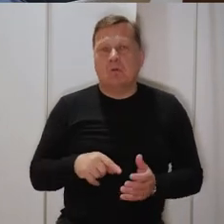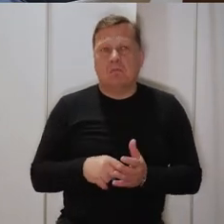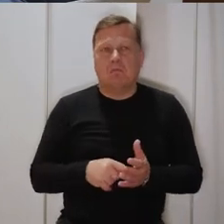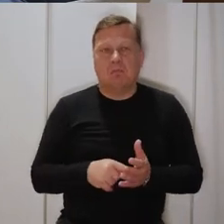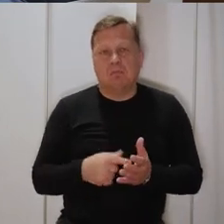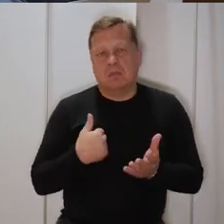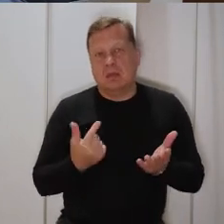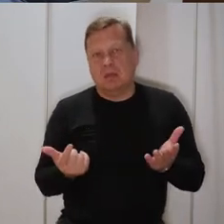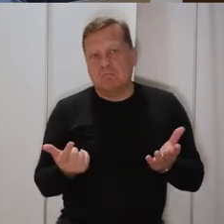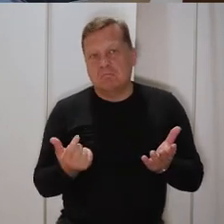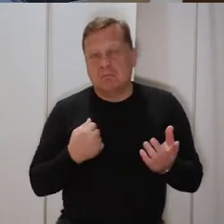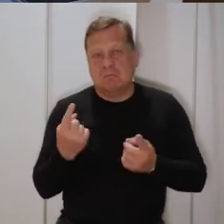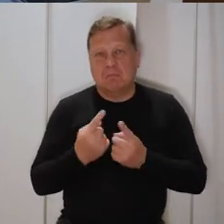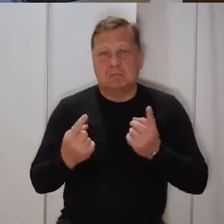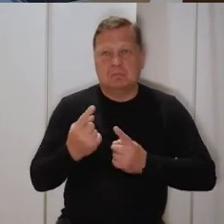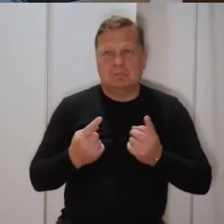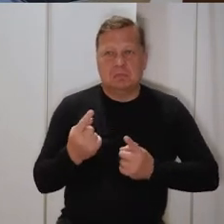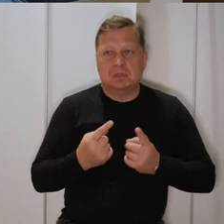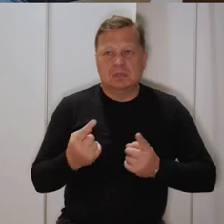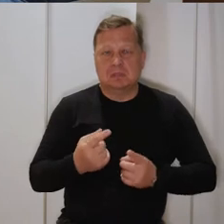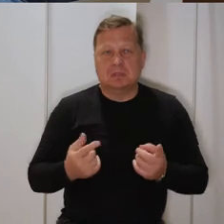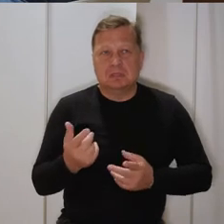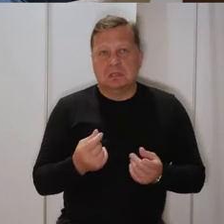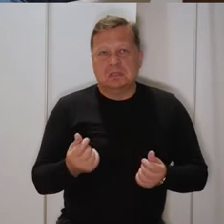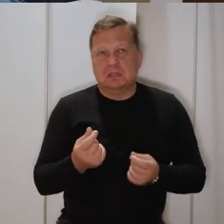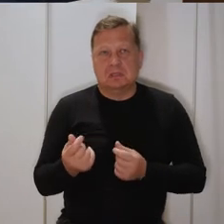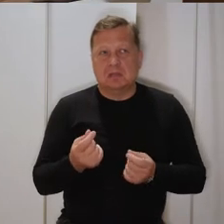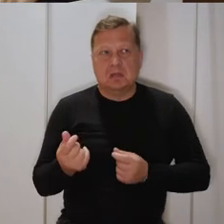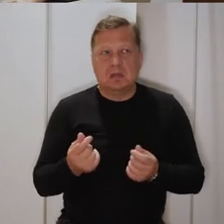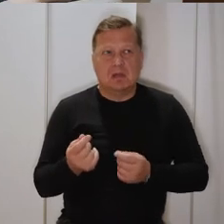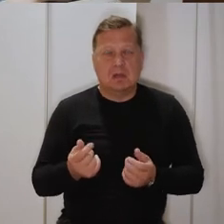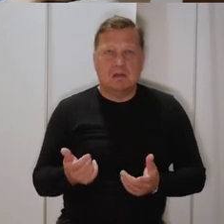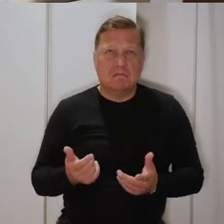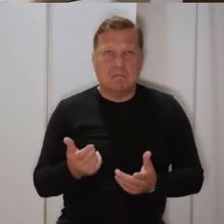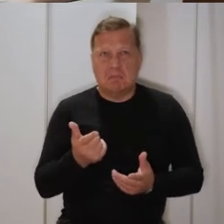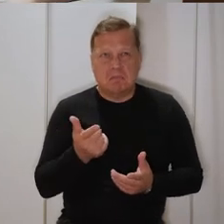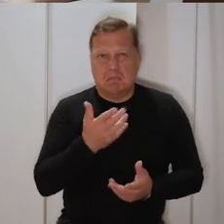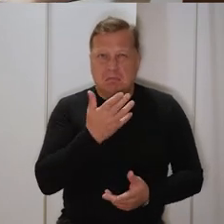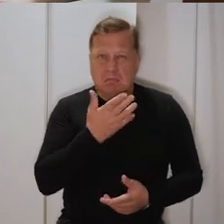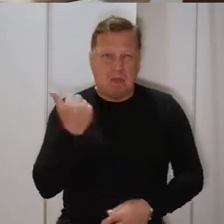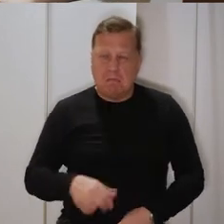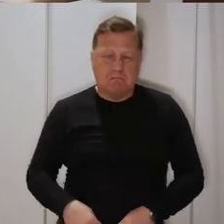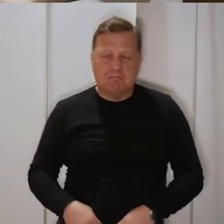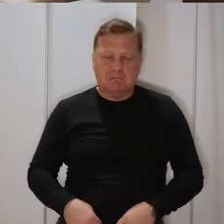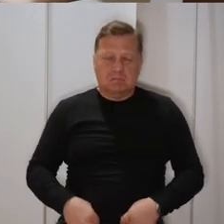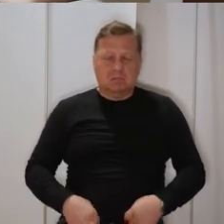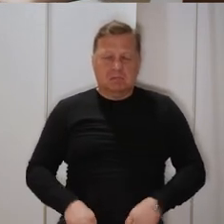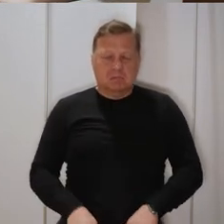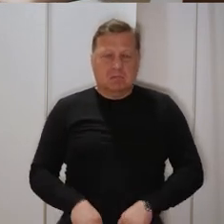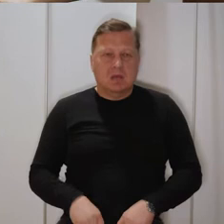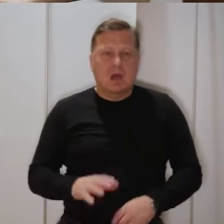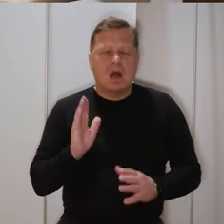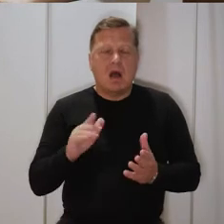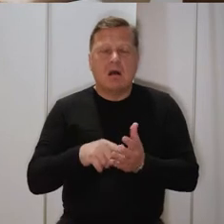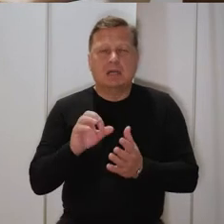no, myślę, że to jest pewna właśnie, nie ma tego. A twórcy